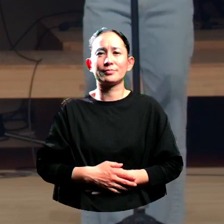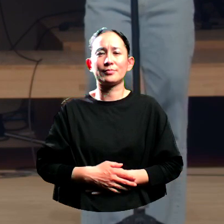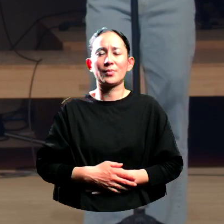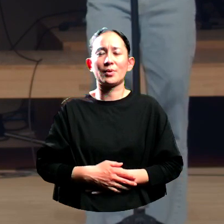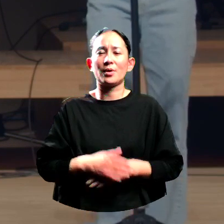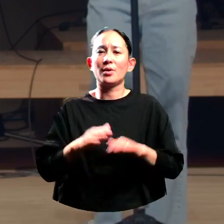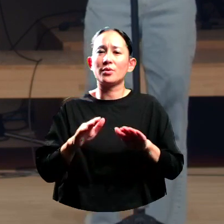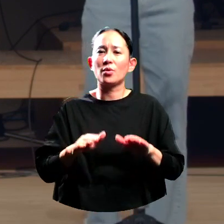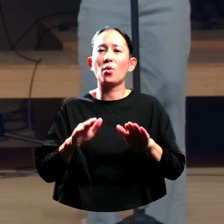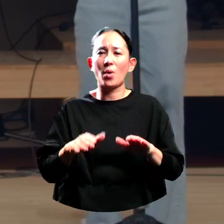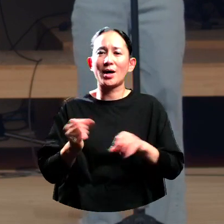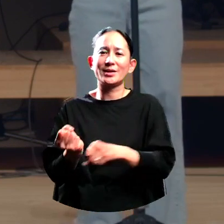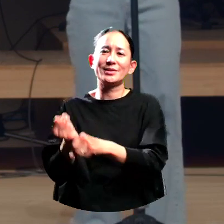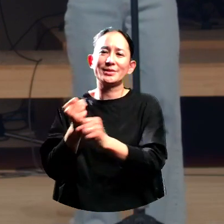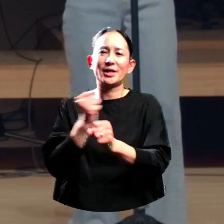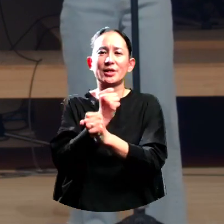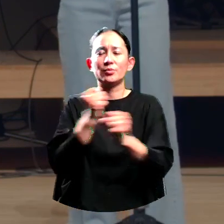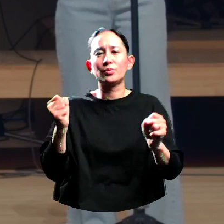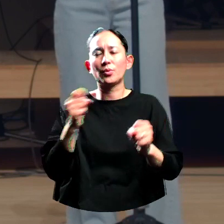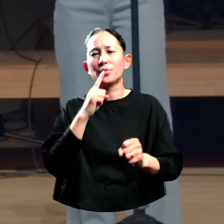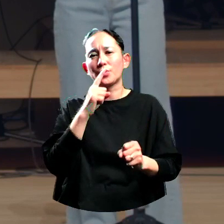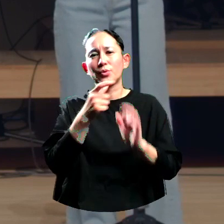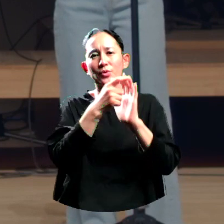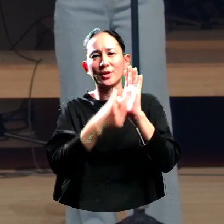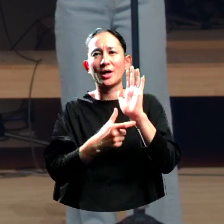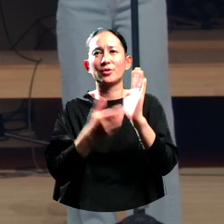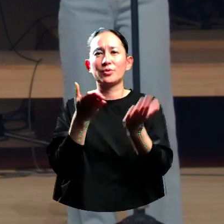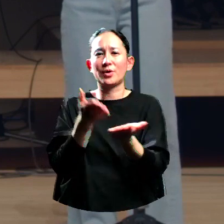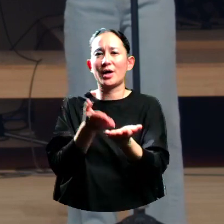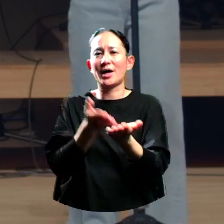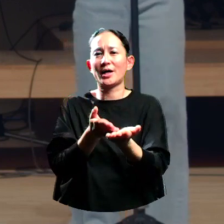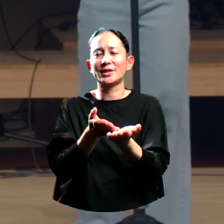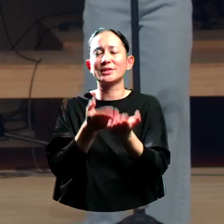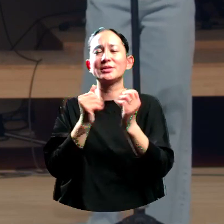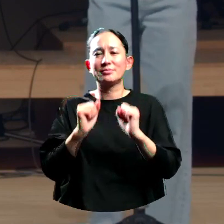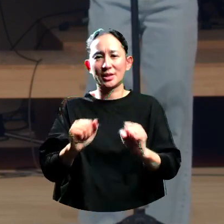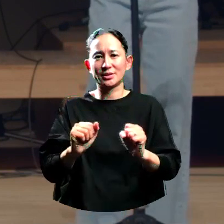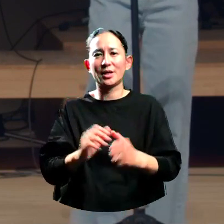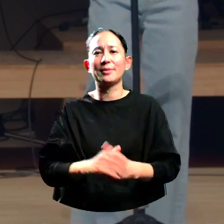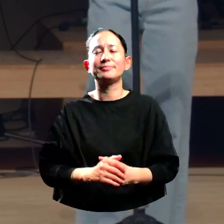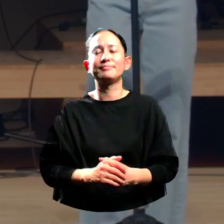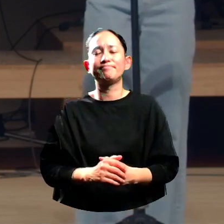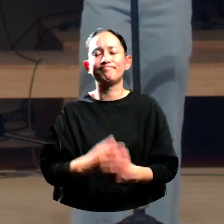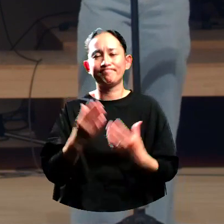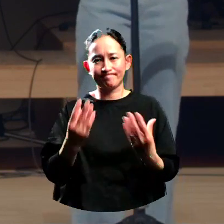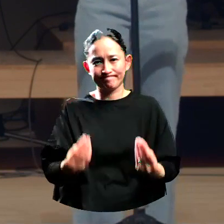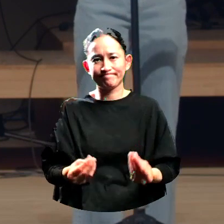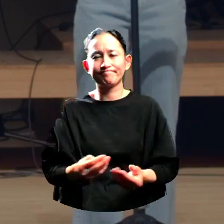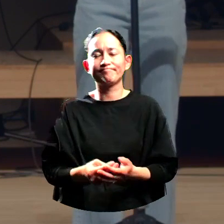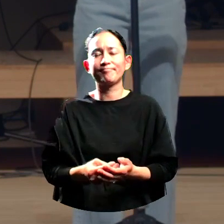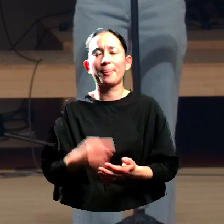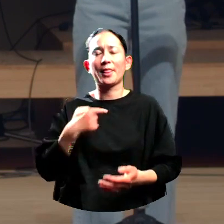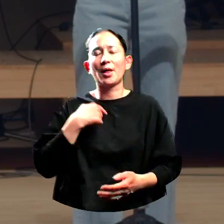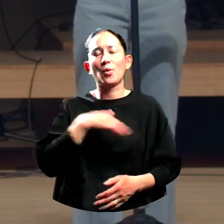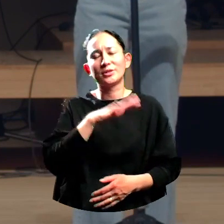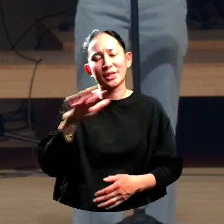は再起不能というタイトルでお話ししてきました。 Today I have been sharing this message titled Unrecoverable. 私たちが再起